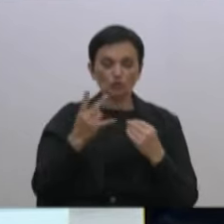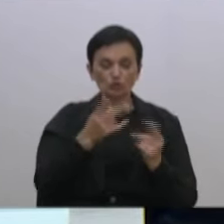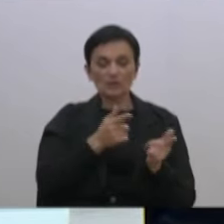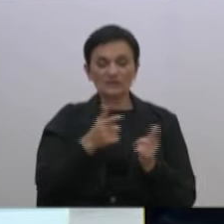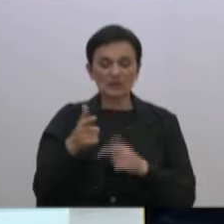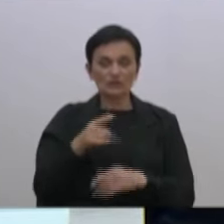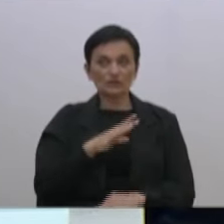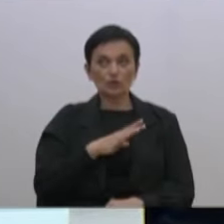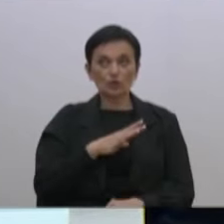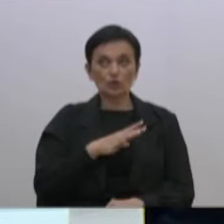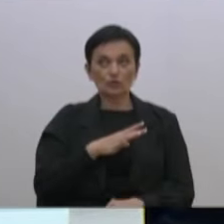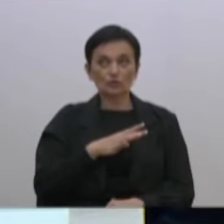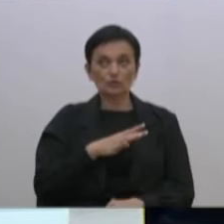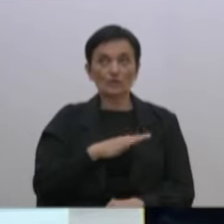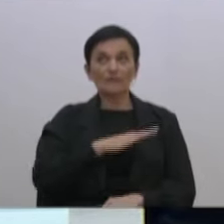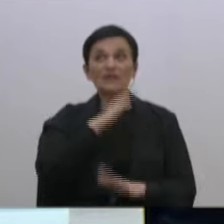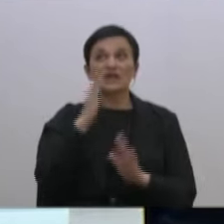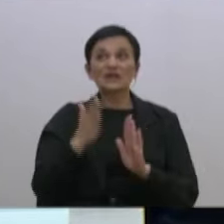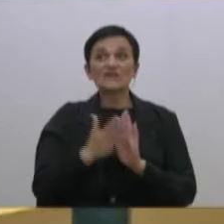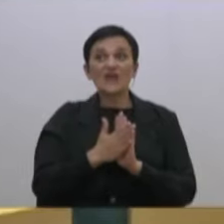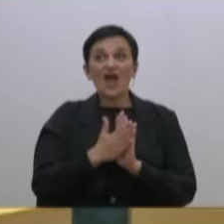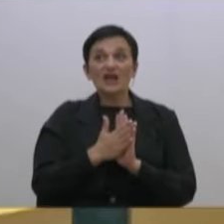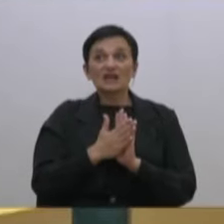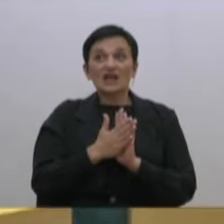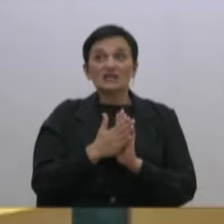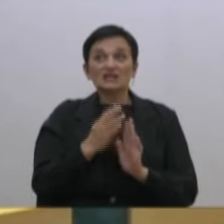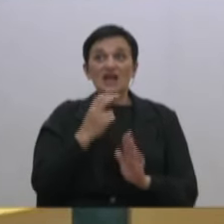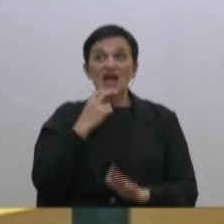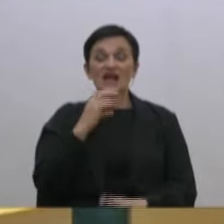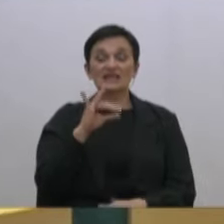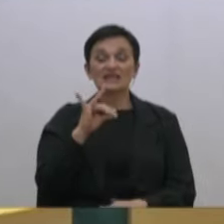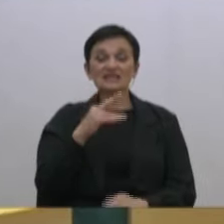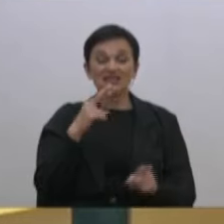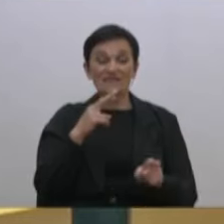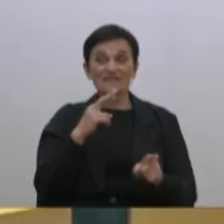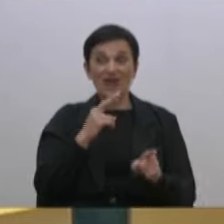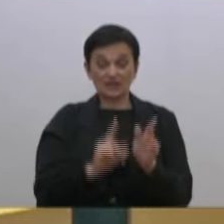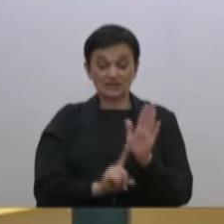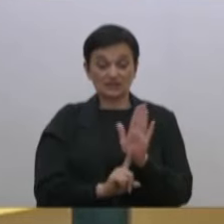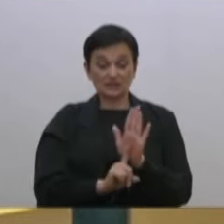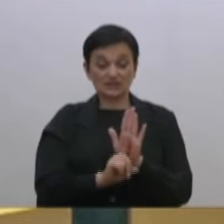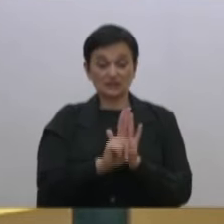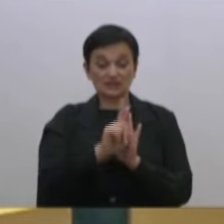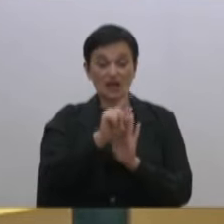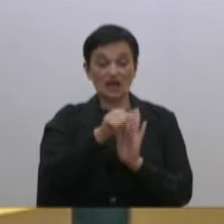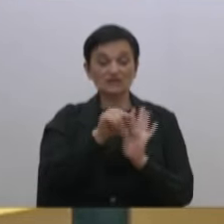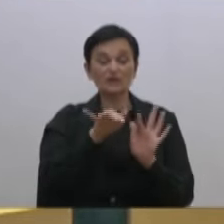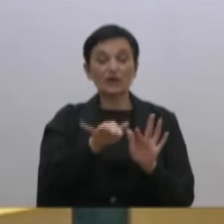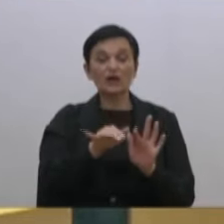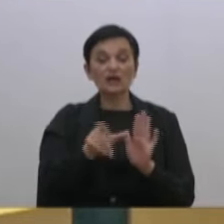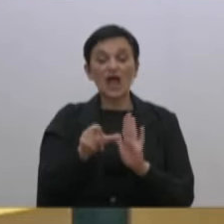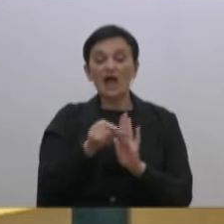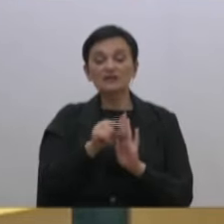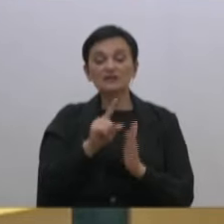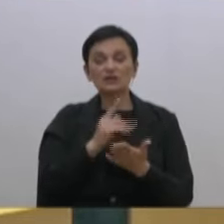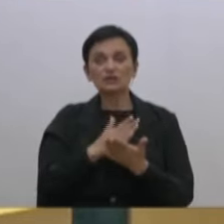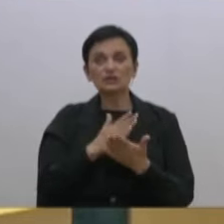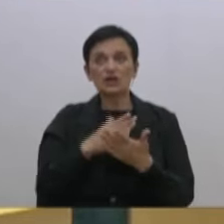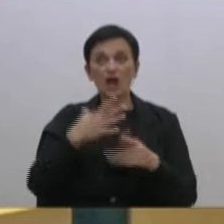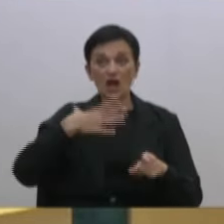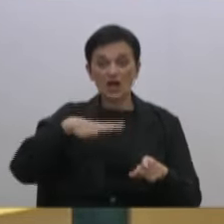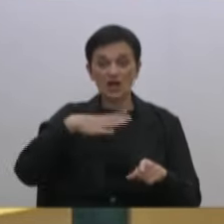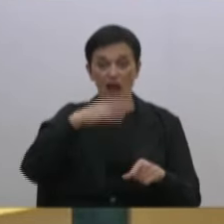ვიყოთ და ყველაზე ცინიკური ისედის აი ამ დასტარტვასთან ერთად იცით რა არის? ისინი